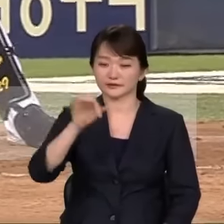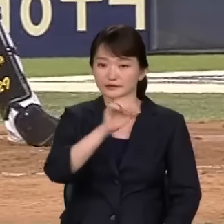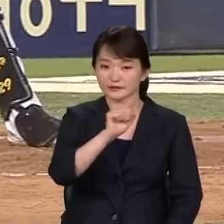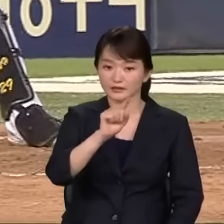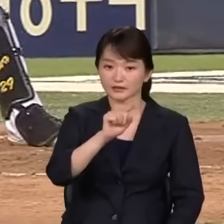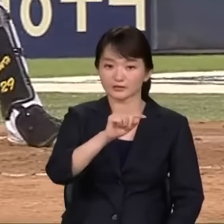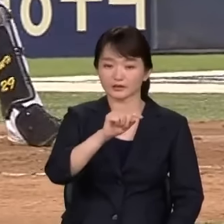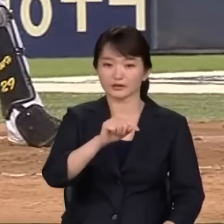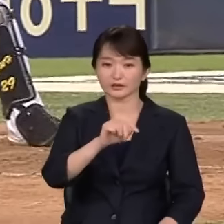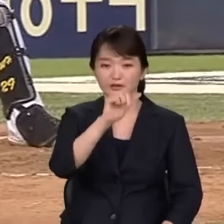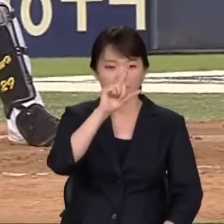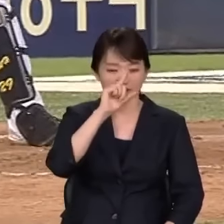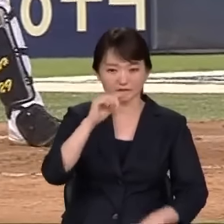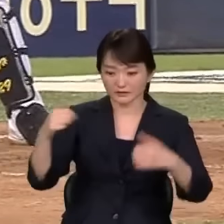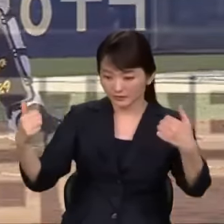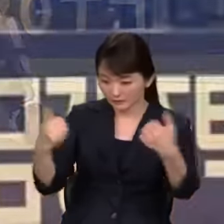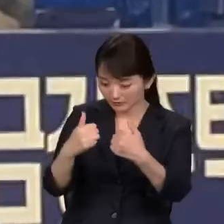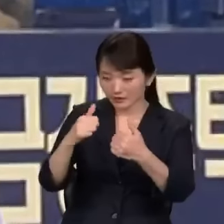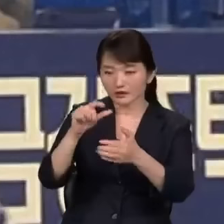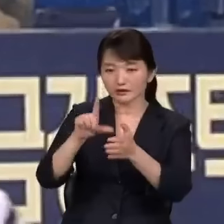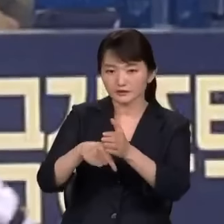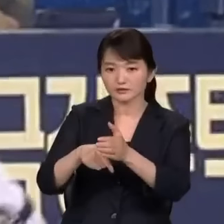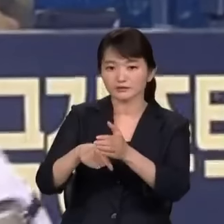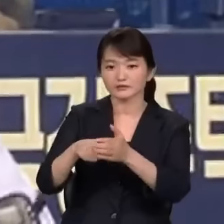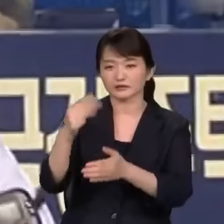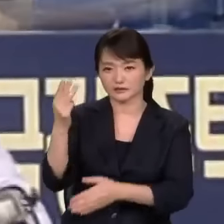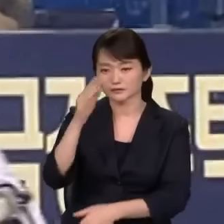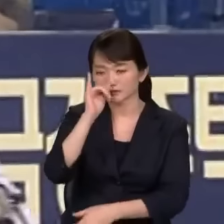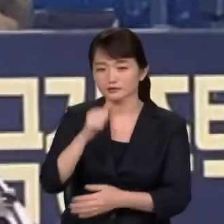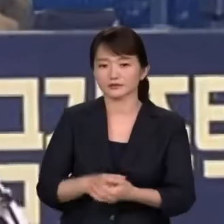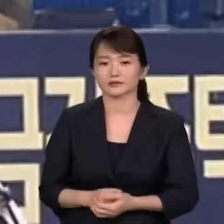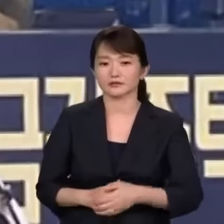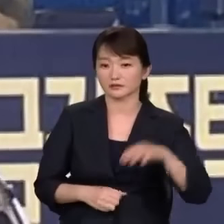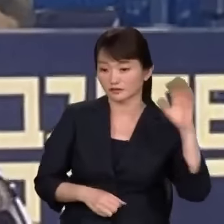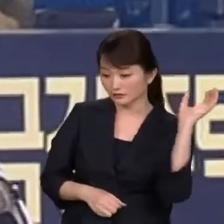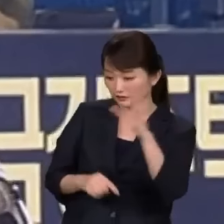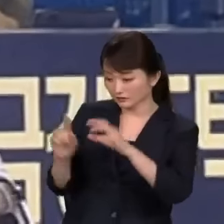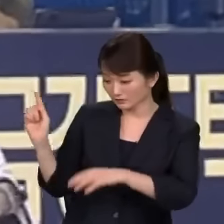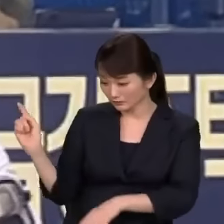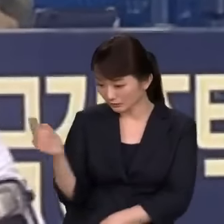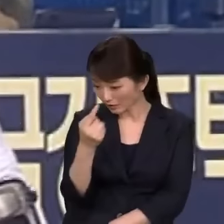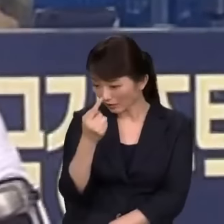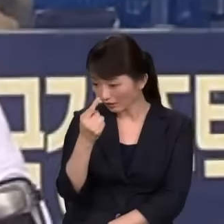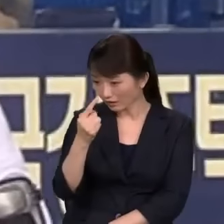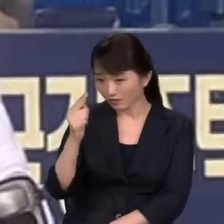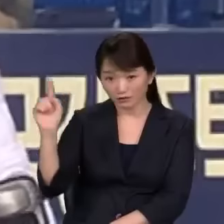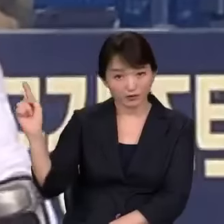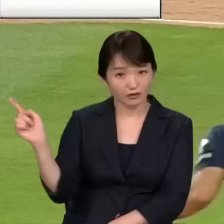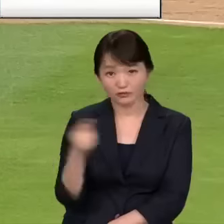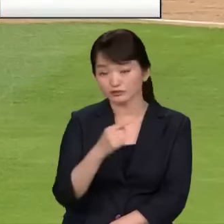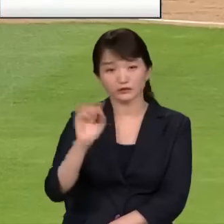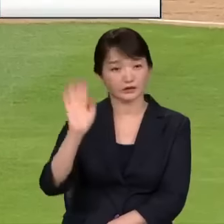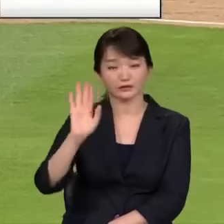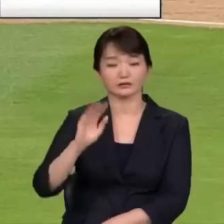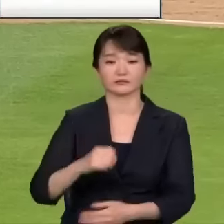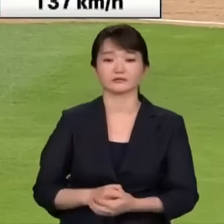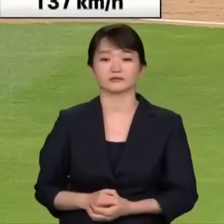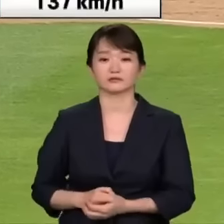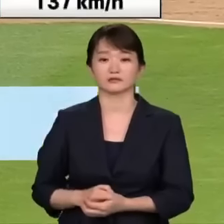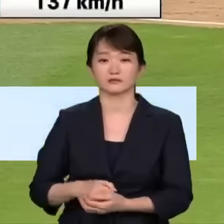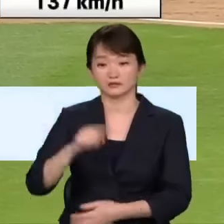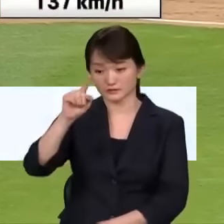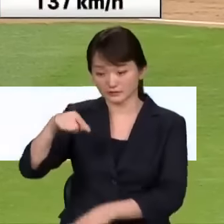있었습니다. LG 오지환도 기아 변우혁도 방망이가 한참 돌아갔지만 심판은 스윙이 아니라고 봤습니다. 체크